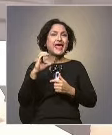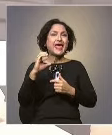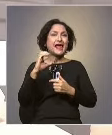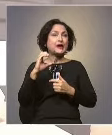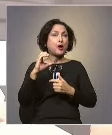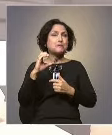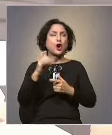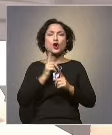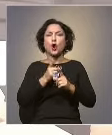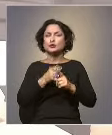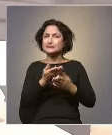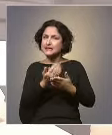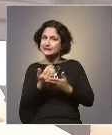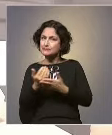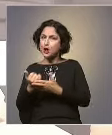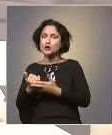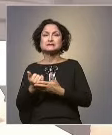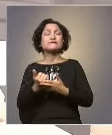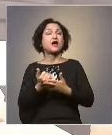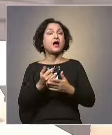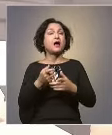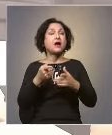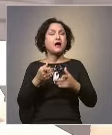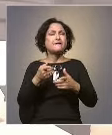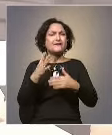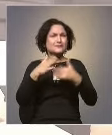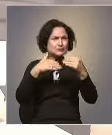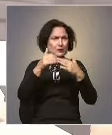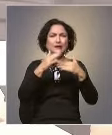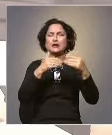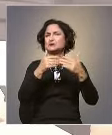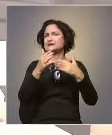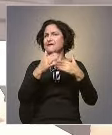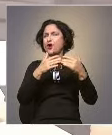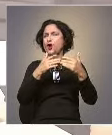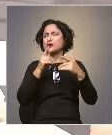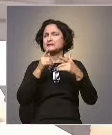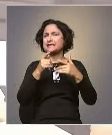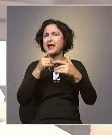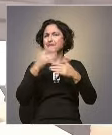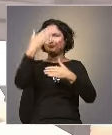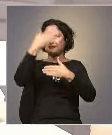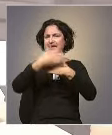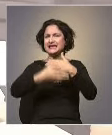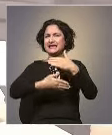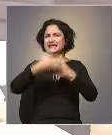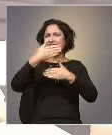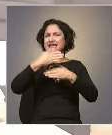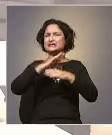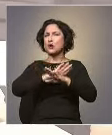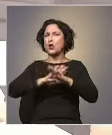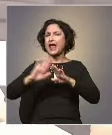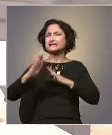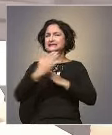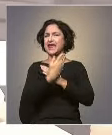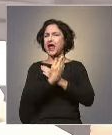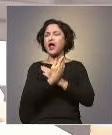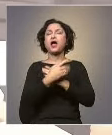стиропор, който се използва масово в строителството за изолация. Да. А е